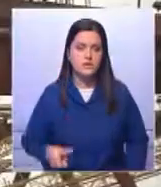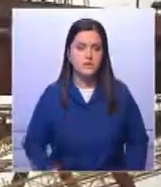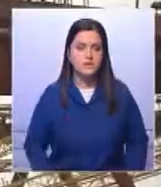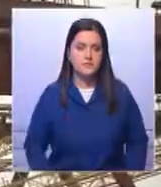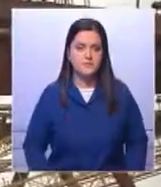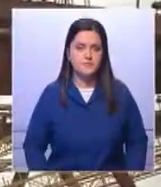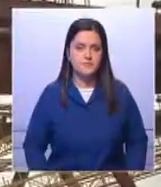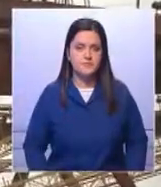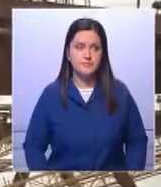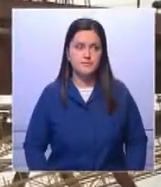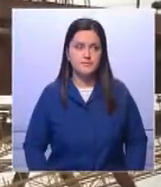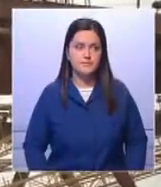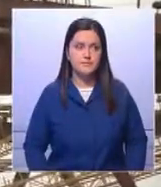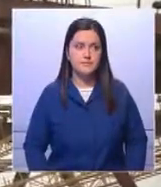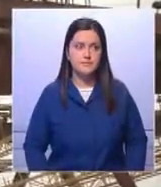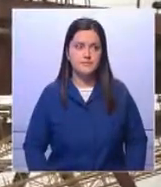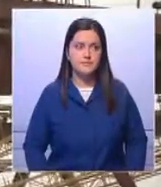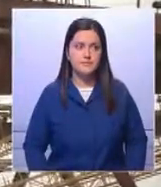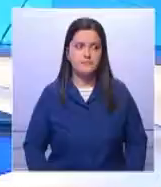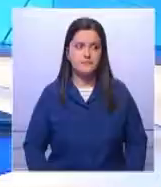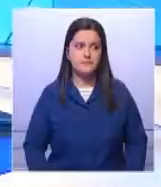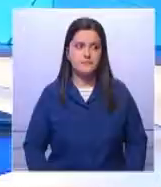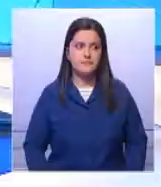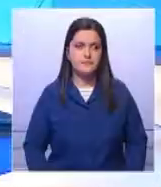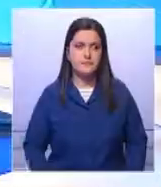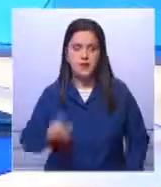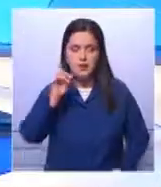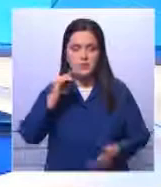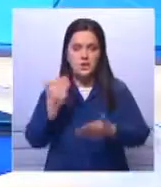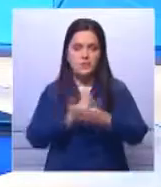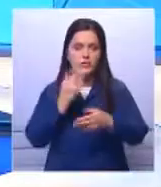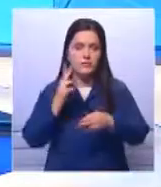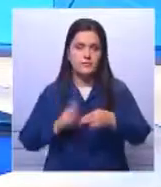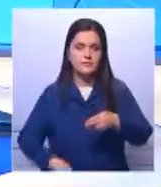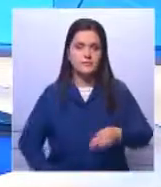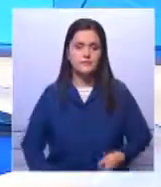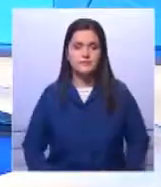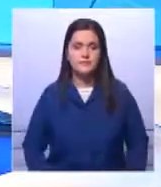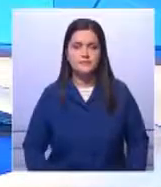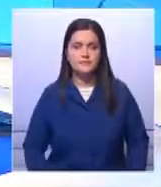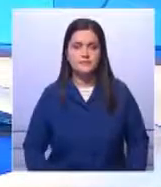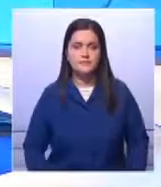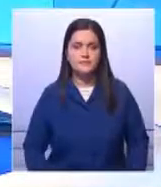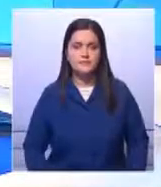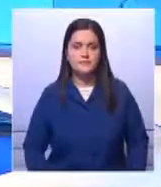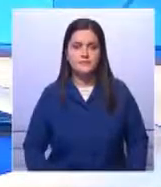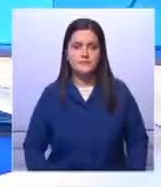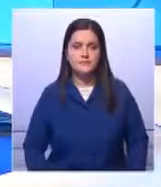7500 человек. На этом пока все. До встречи.